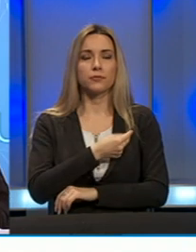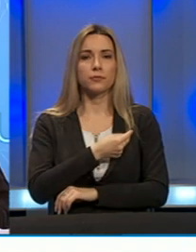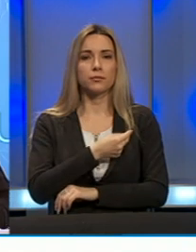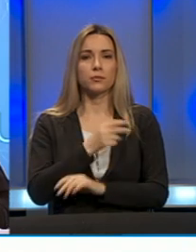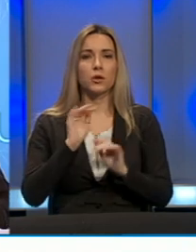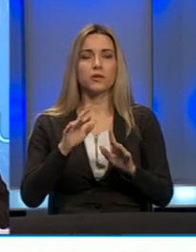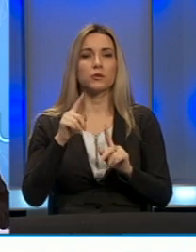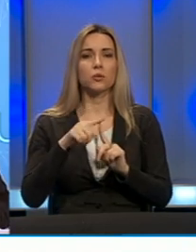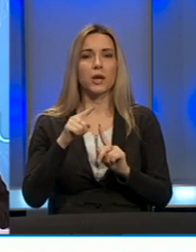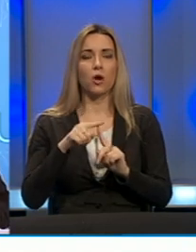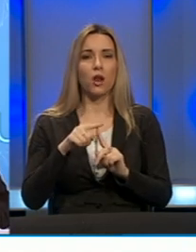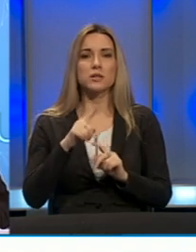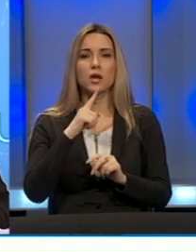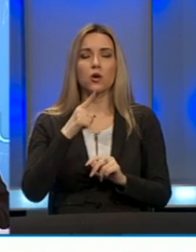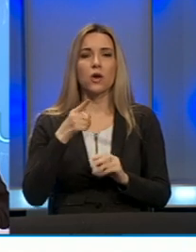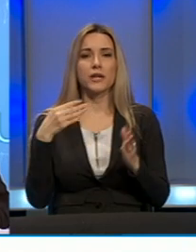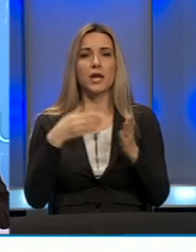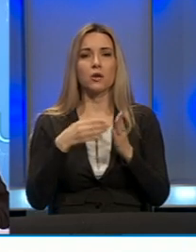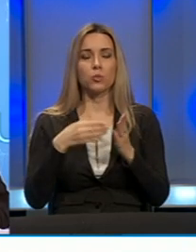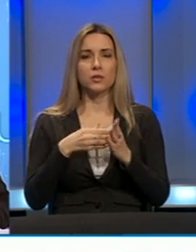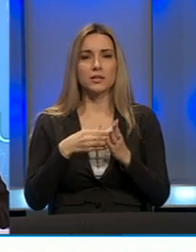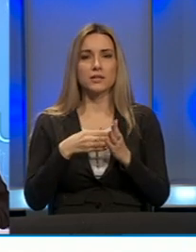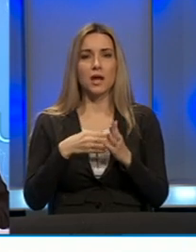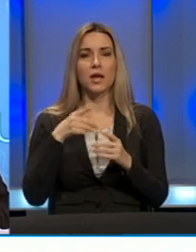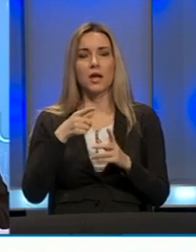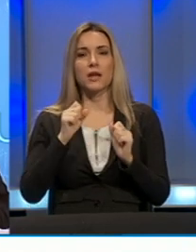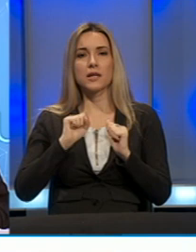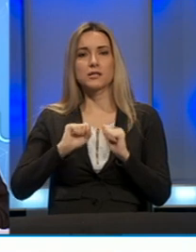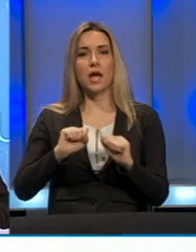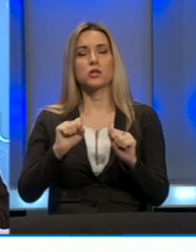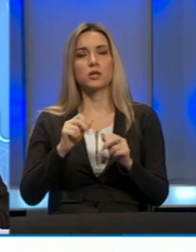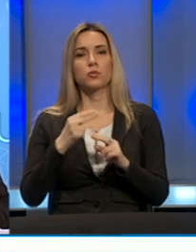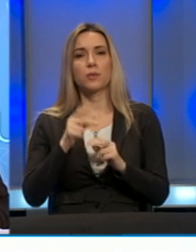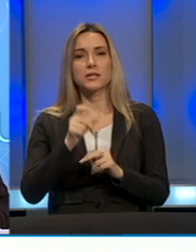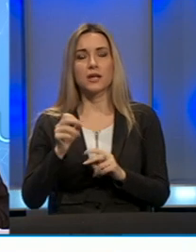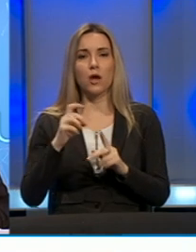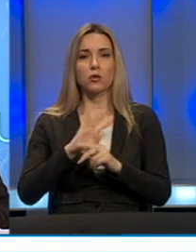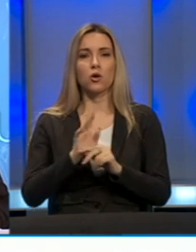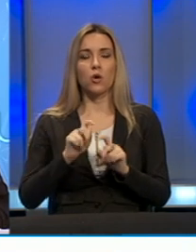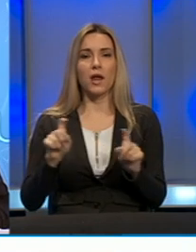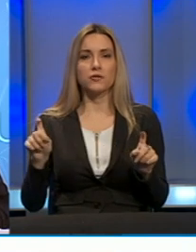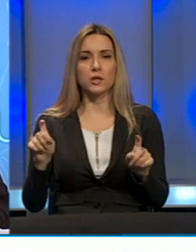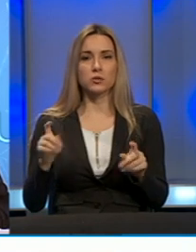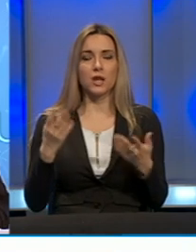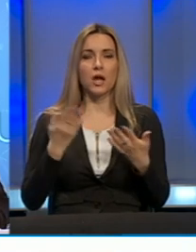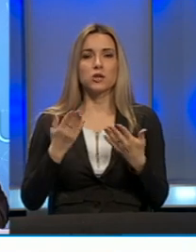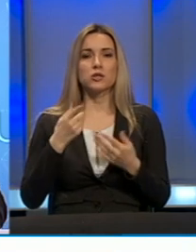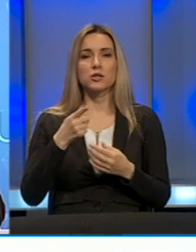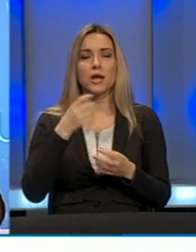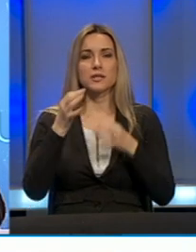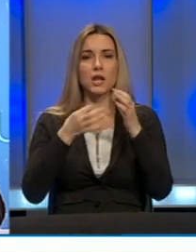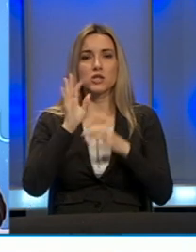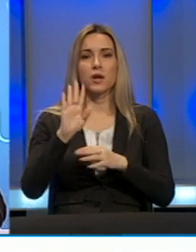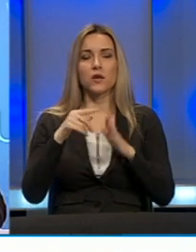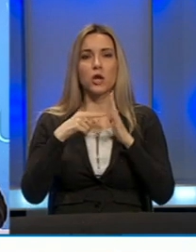tuberkuloze, koji je njen uticaj na zaštitu pacijenata od koronavirusa. Šta vam istraživanje